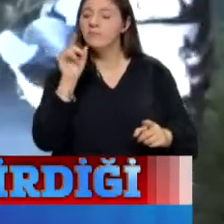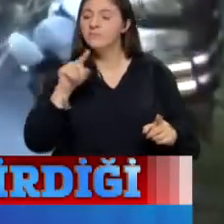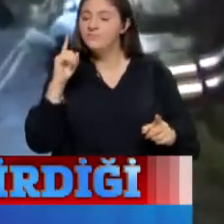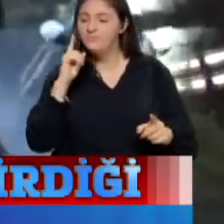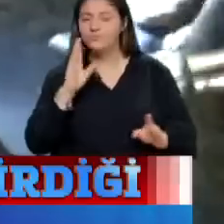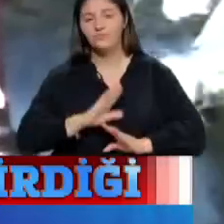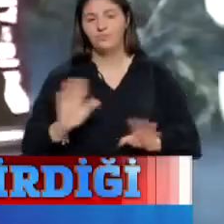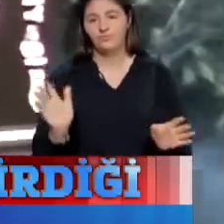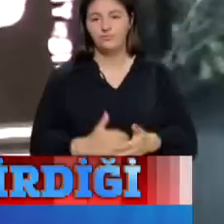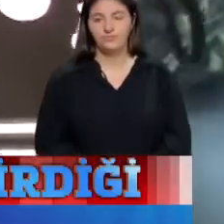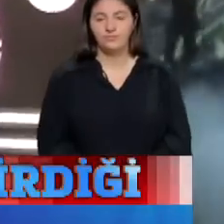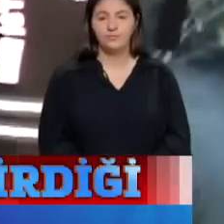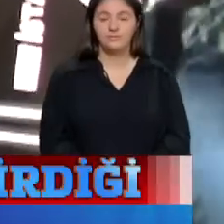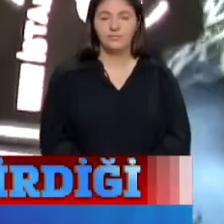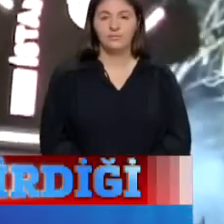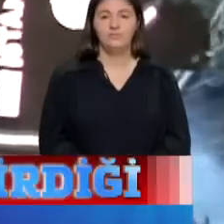aldılar